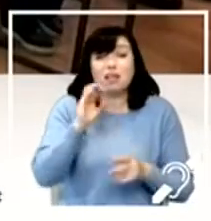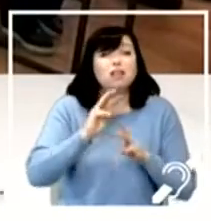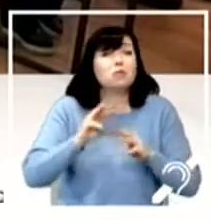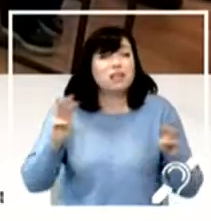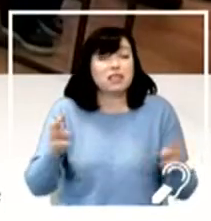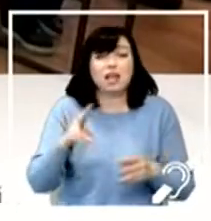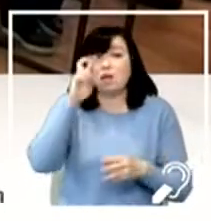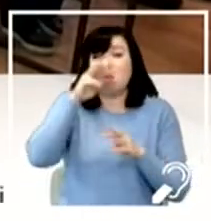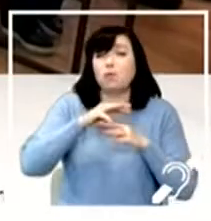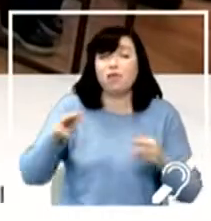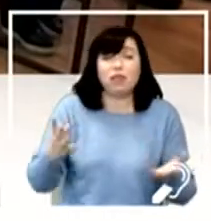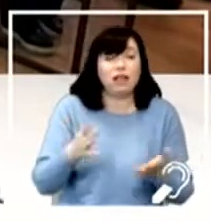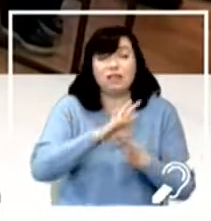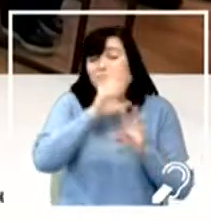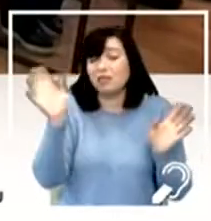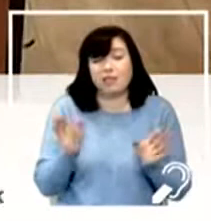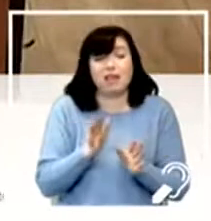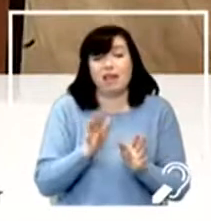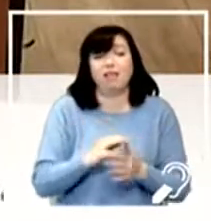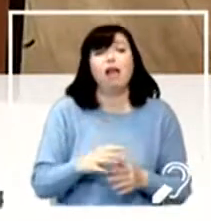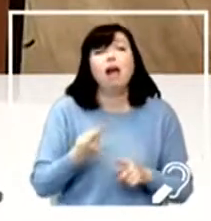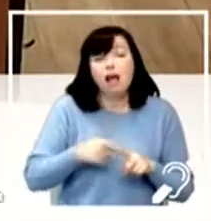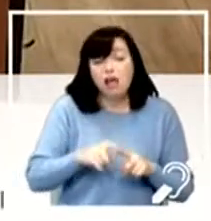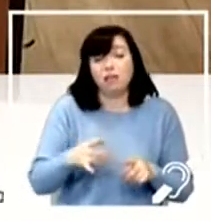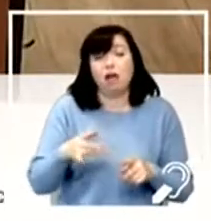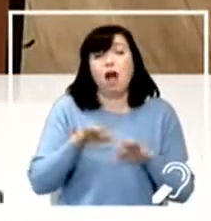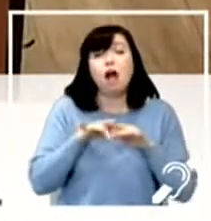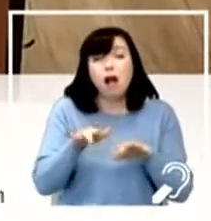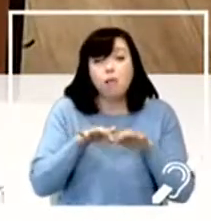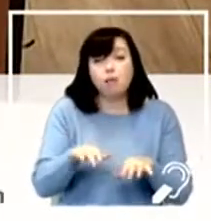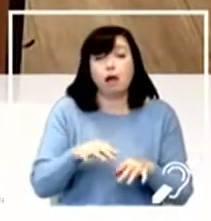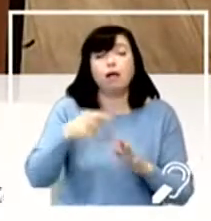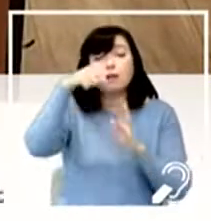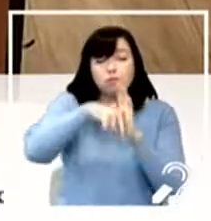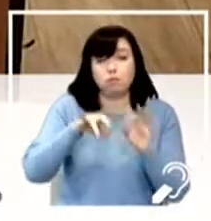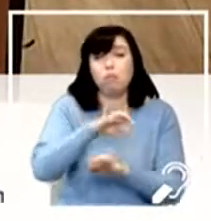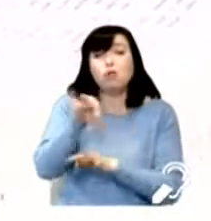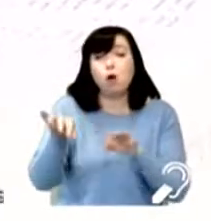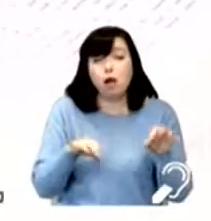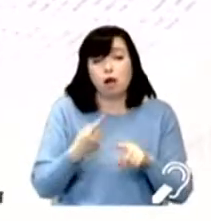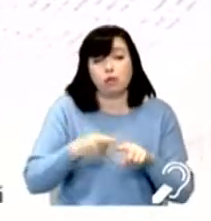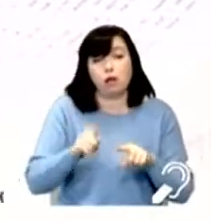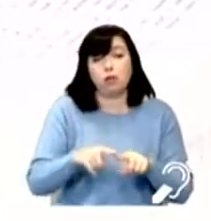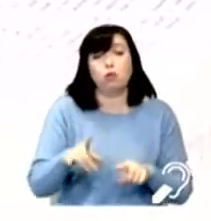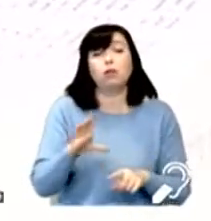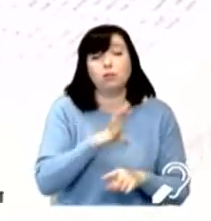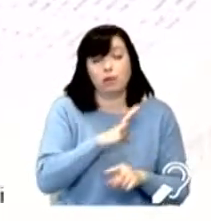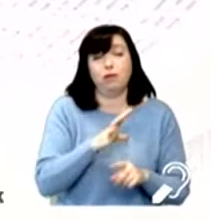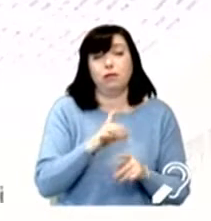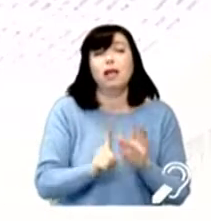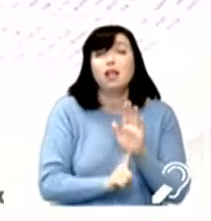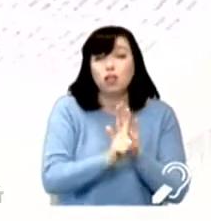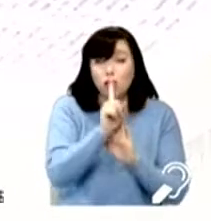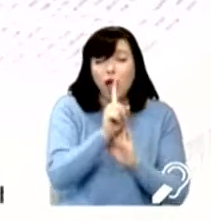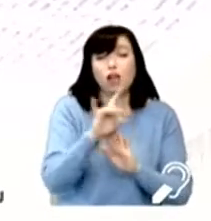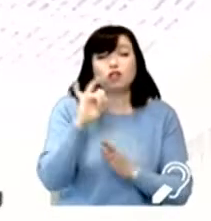cu guvernul sau cu orice structură oficială. Este o campanie în cadrul unui proiect care a fost lansat